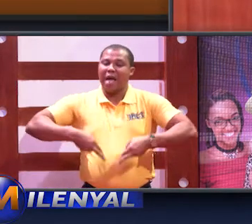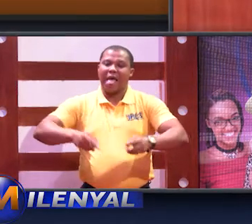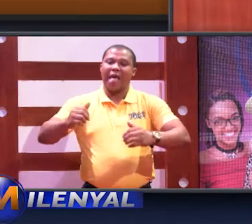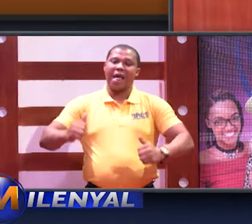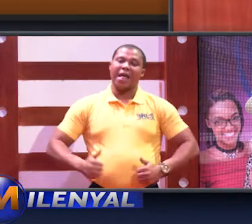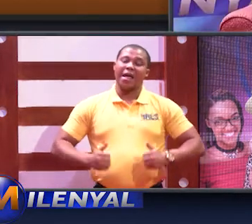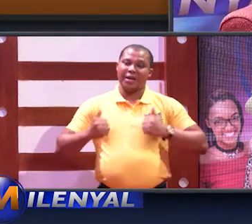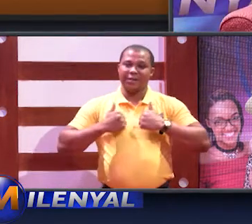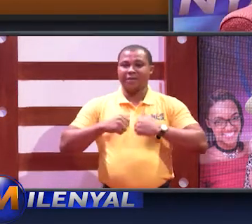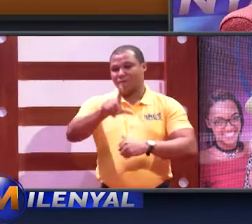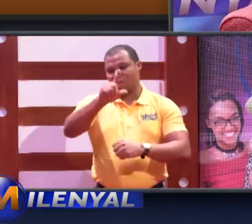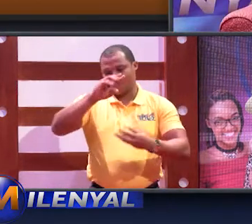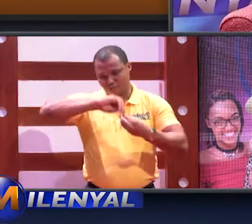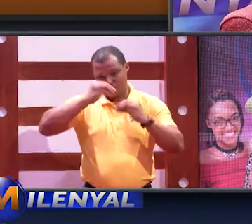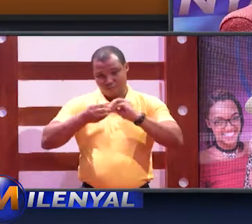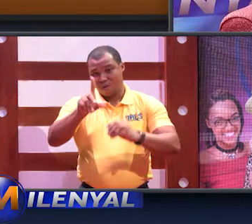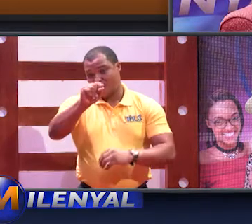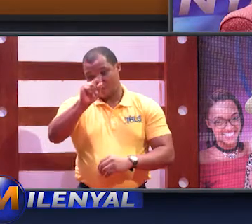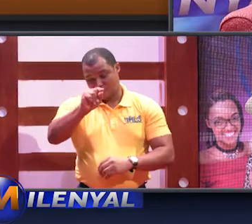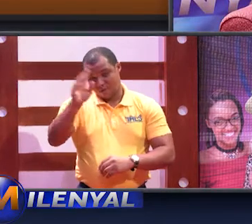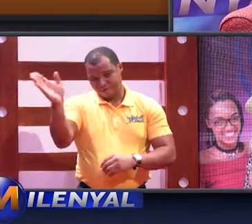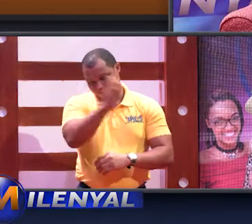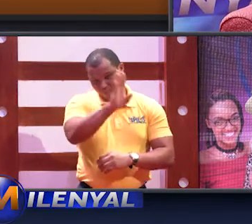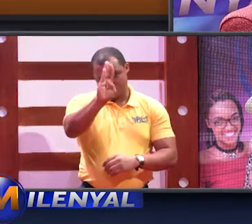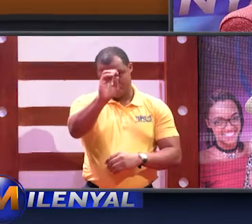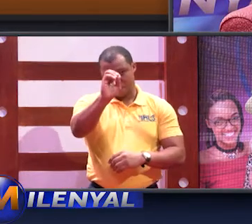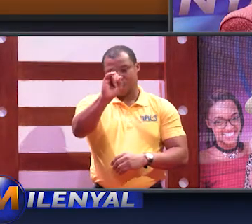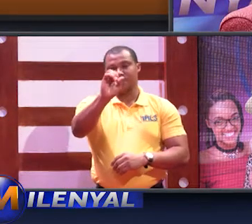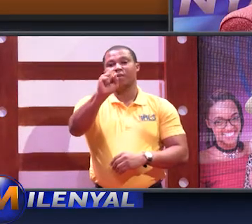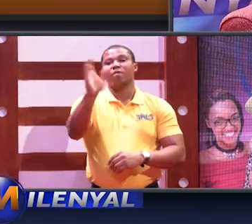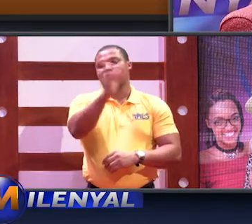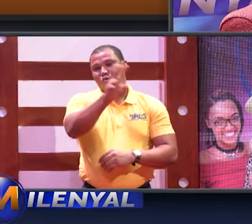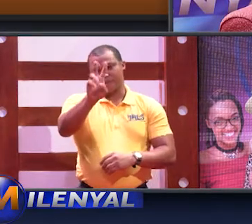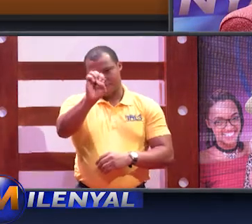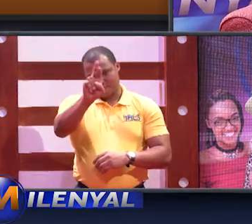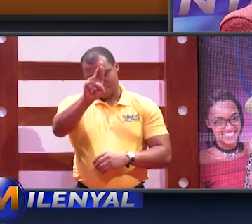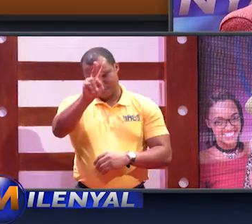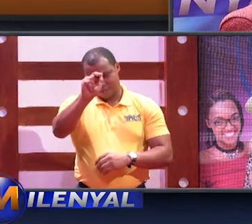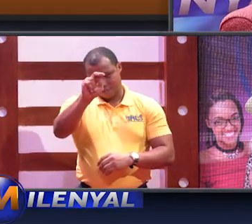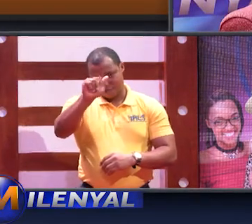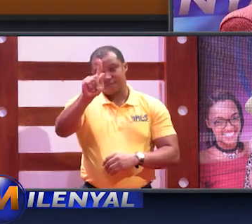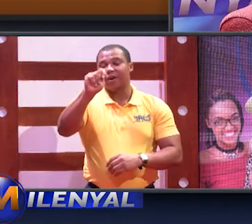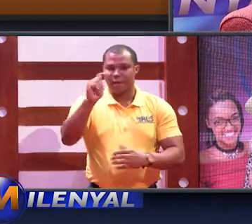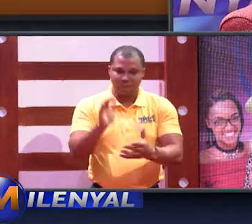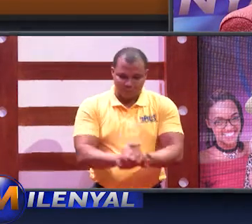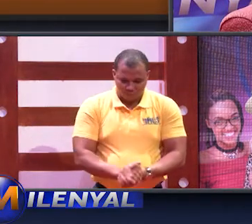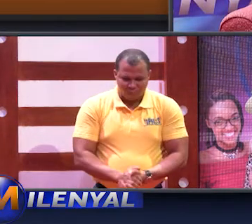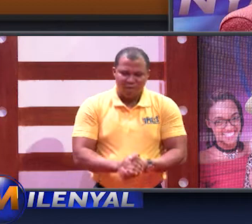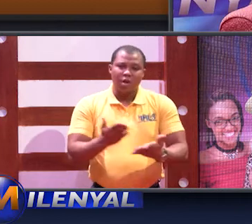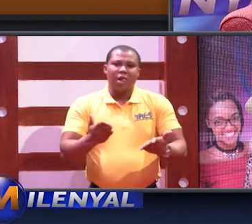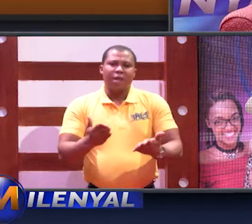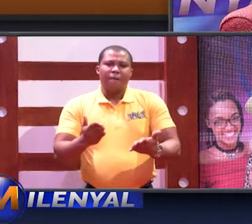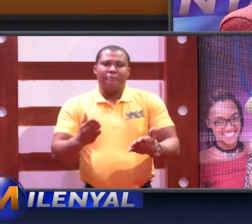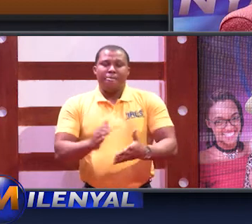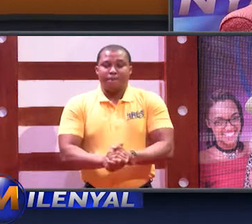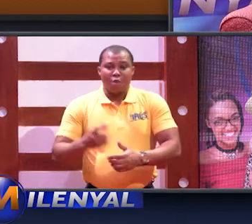20 Boisvenna. Est-ce que c'est bon, nous parler de qui Jean Institut fait mettre sous pied côté l'idée a sorti